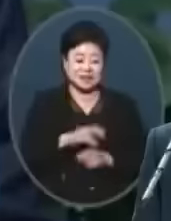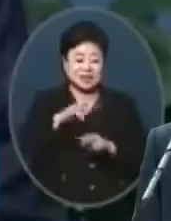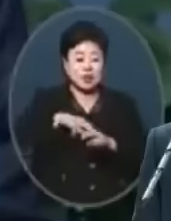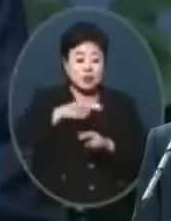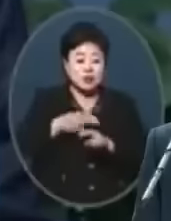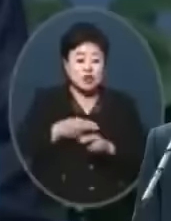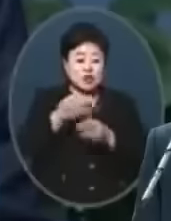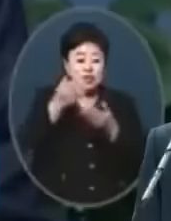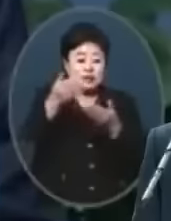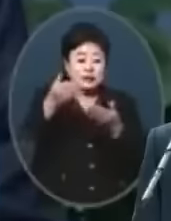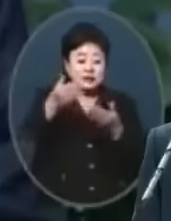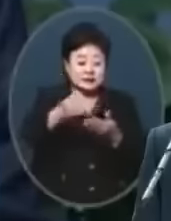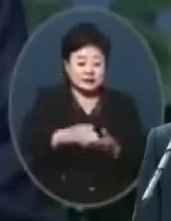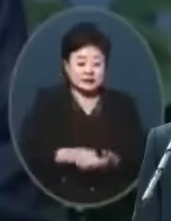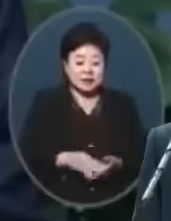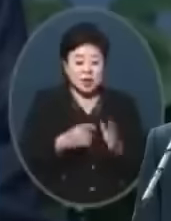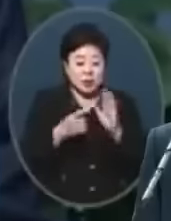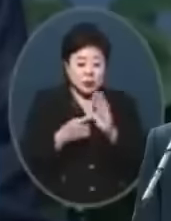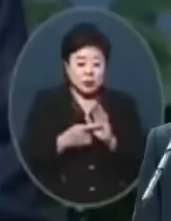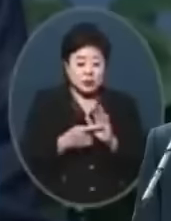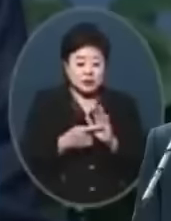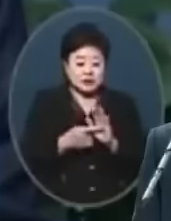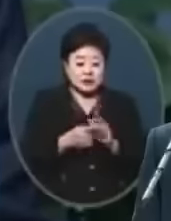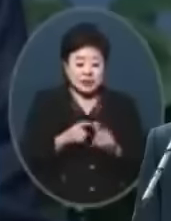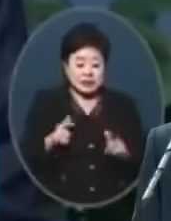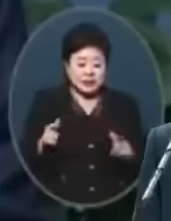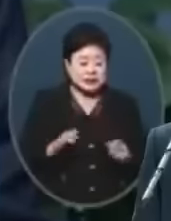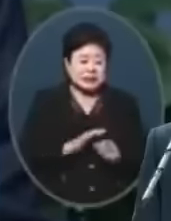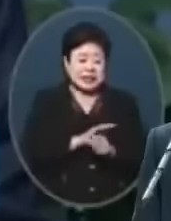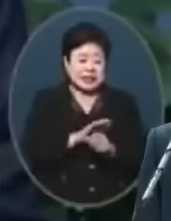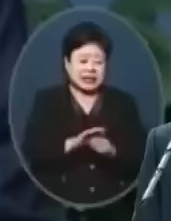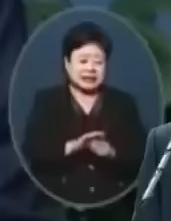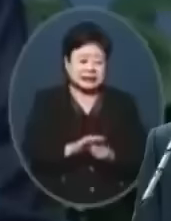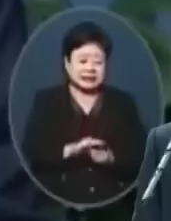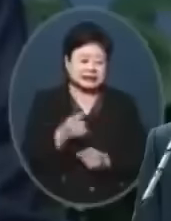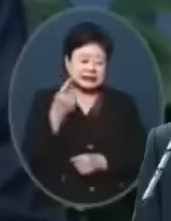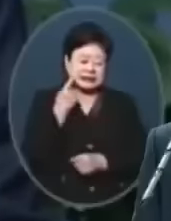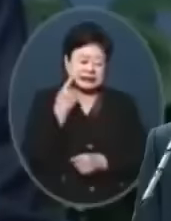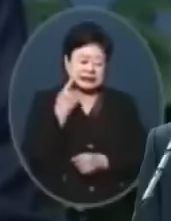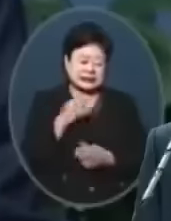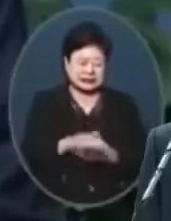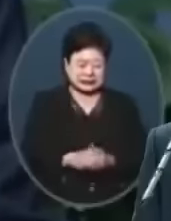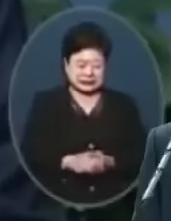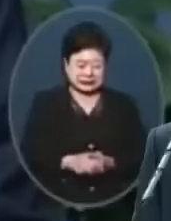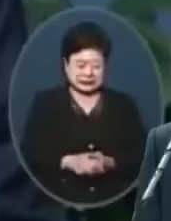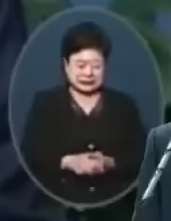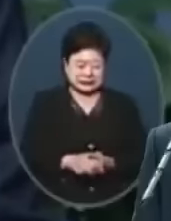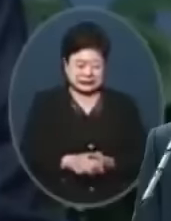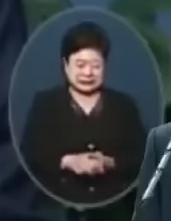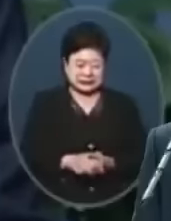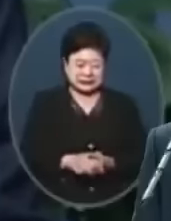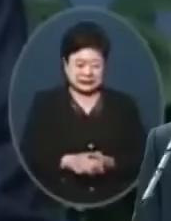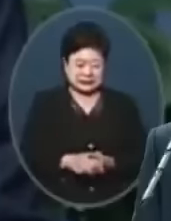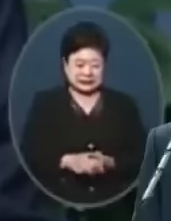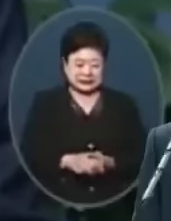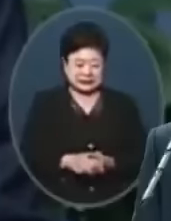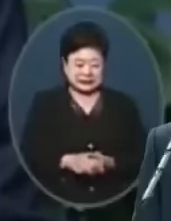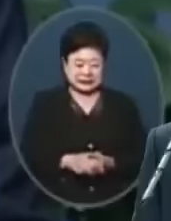선물로 표시하지 않은 사랑은 사랑이 아니라고 했는데